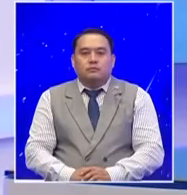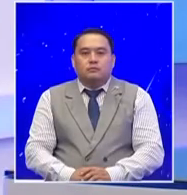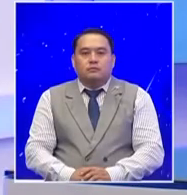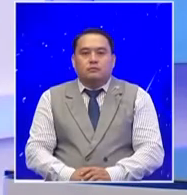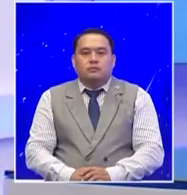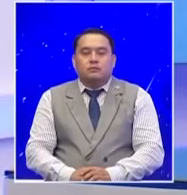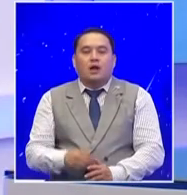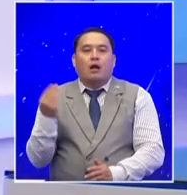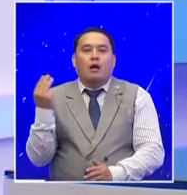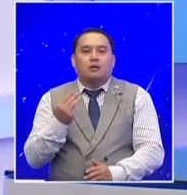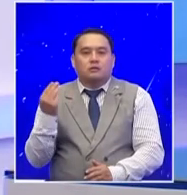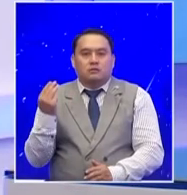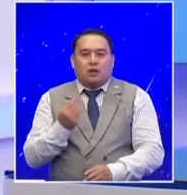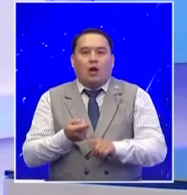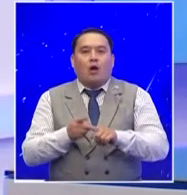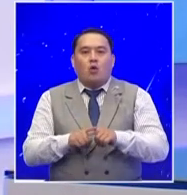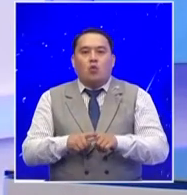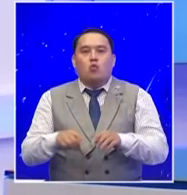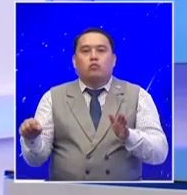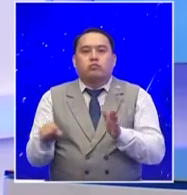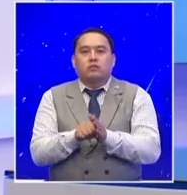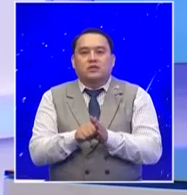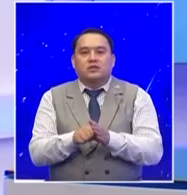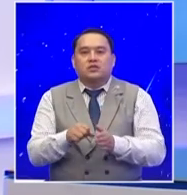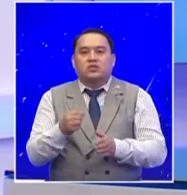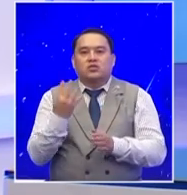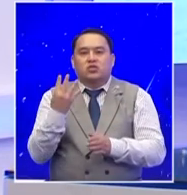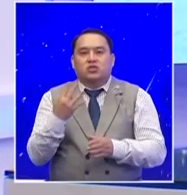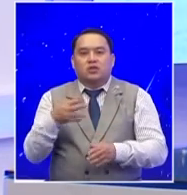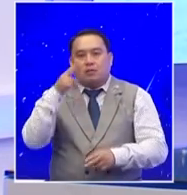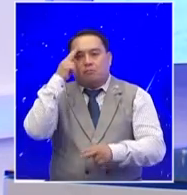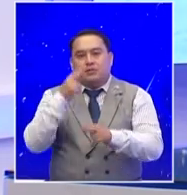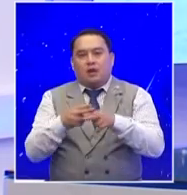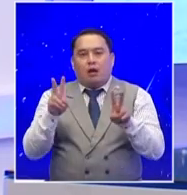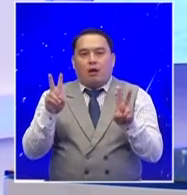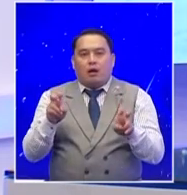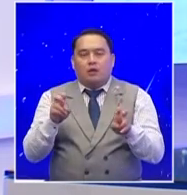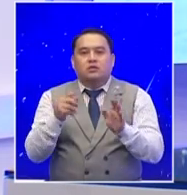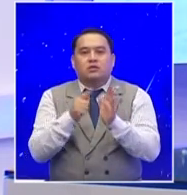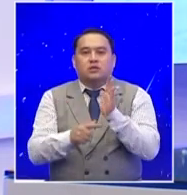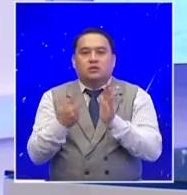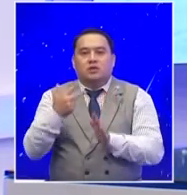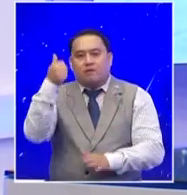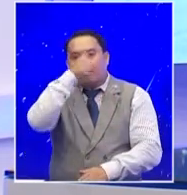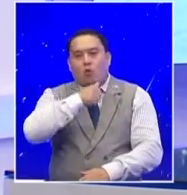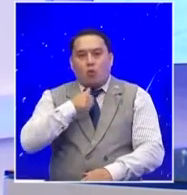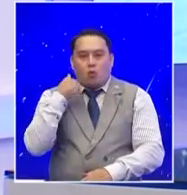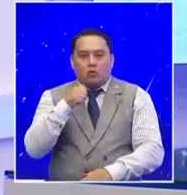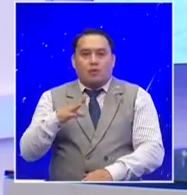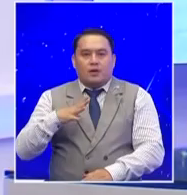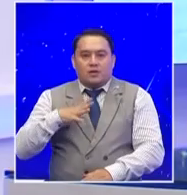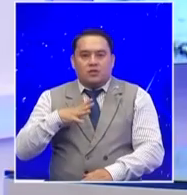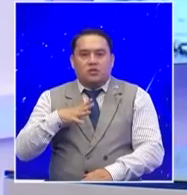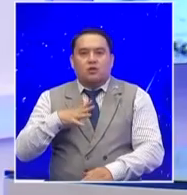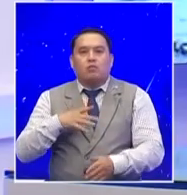В Актау раскрыли подробности громкого убийства члена ОПГ «Четыре брата». Мужчину 1973 года рождения